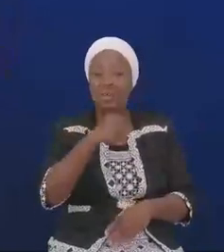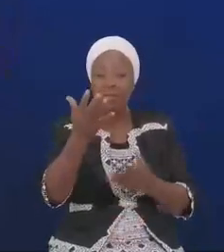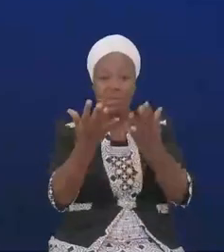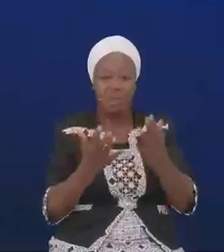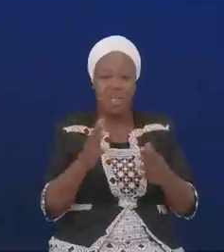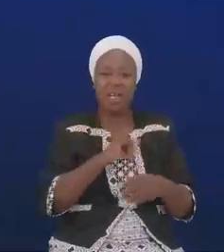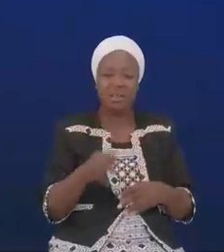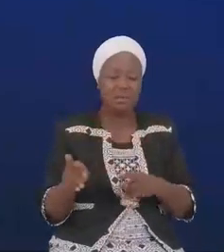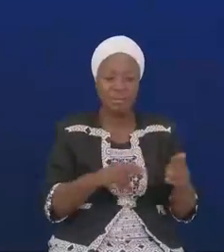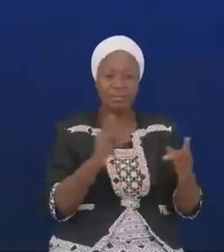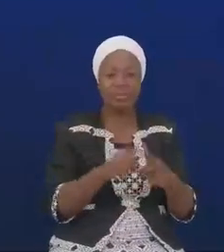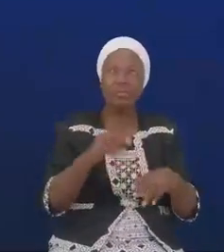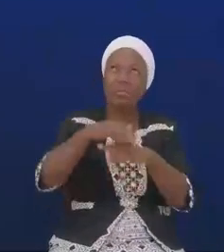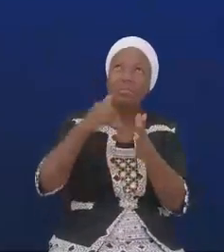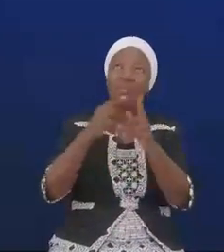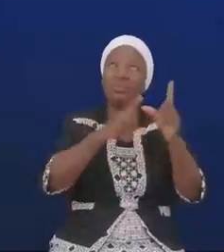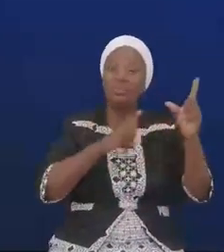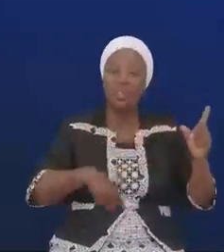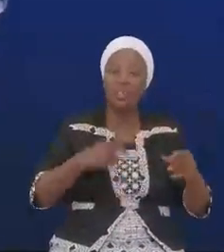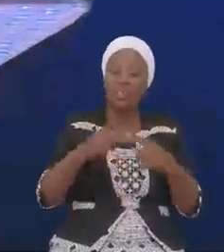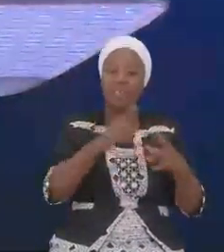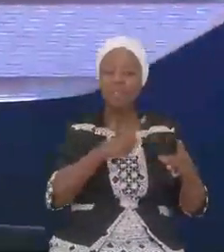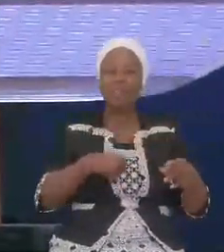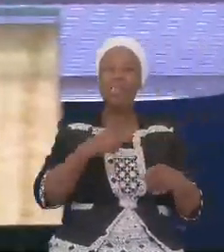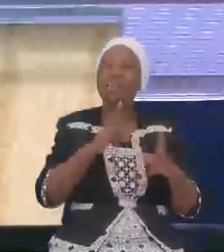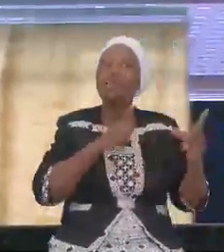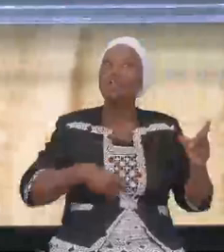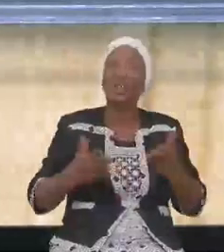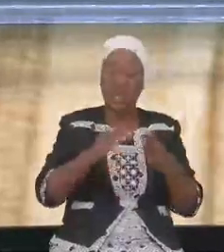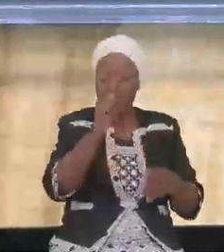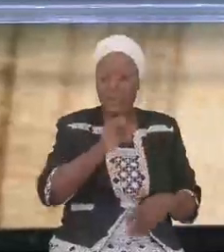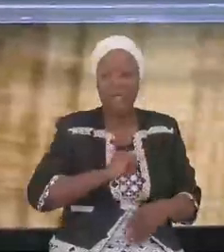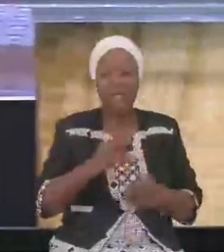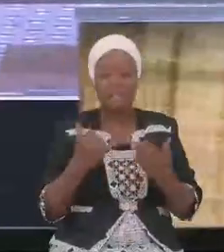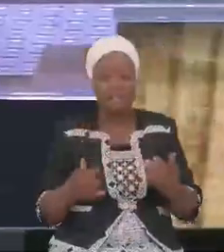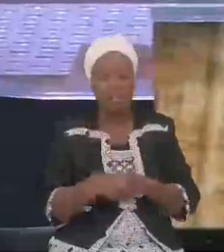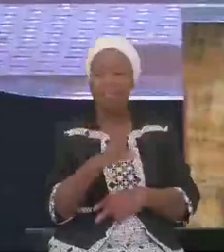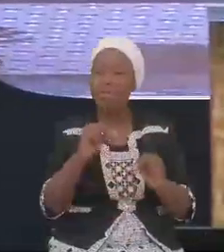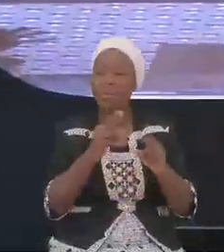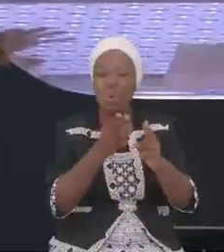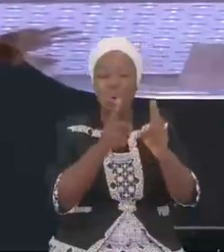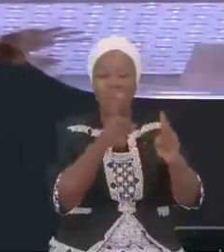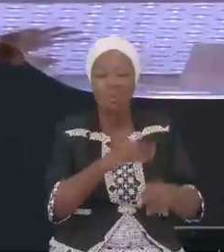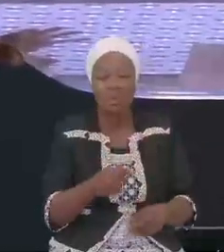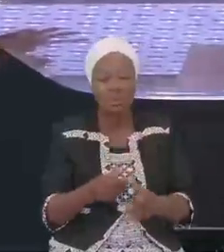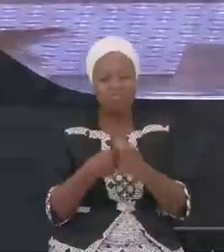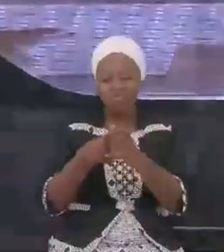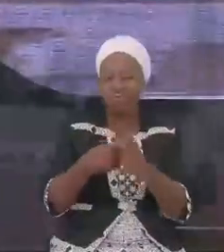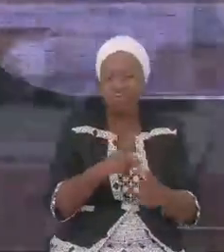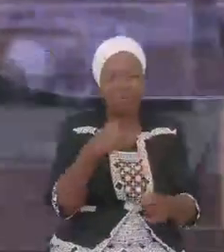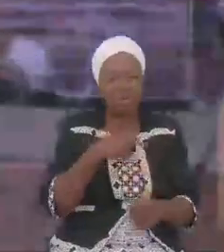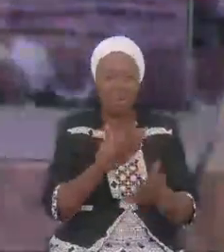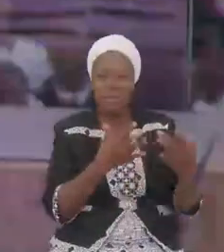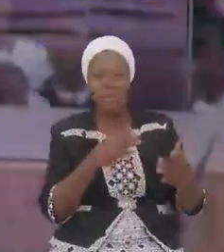désir au Seigneur pour lui dire, Seigneur, me voici ce jour, je ne me déspèce pas,